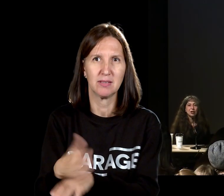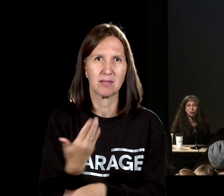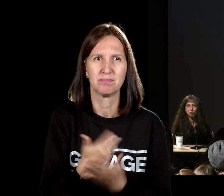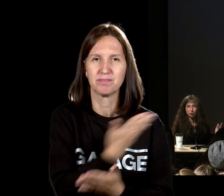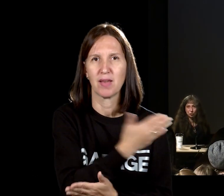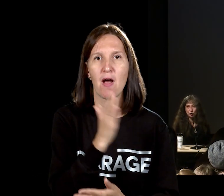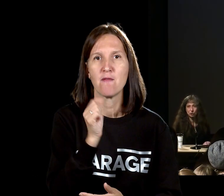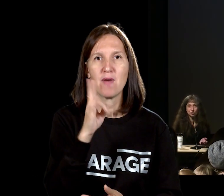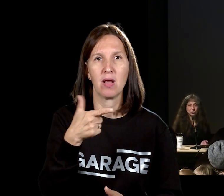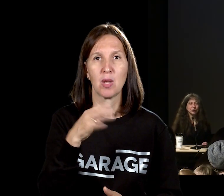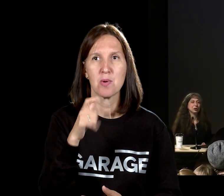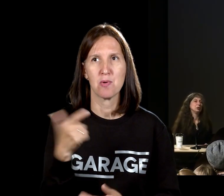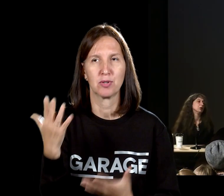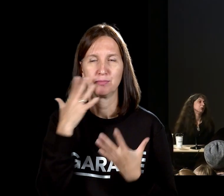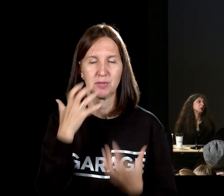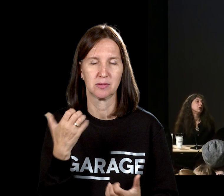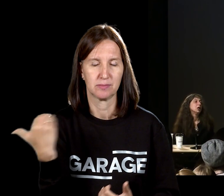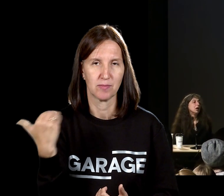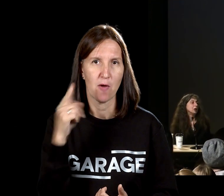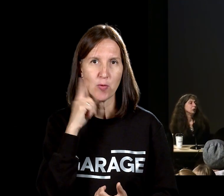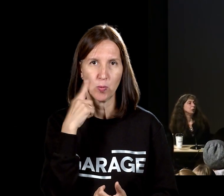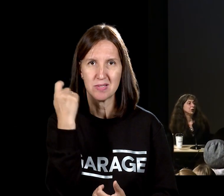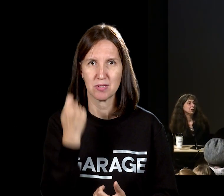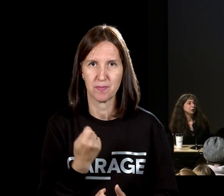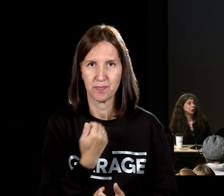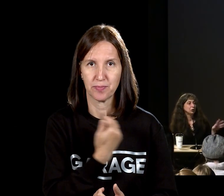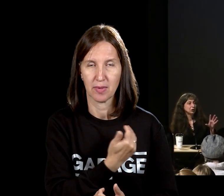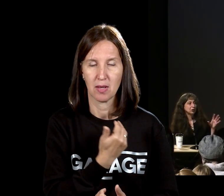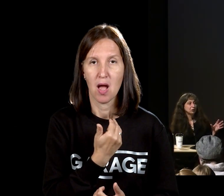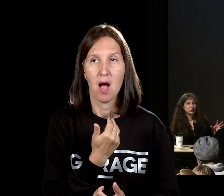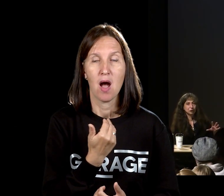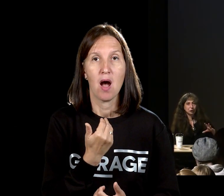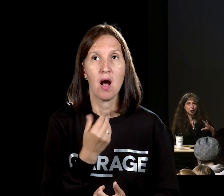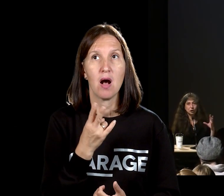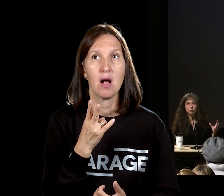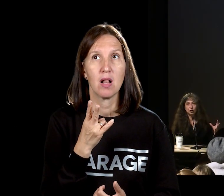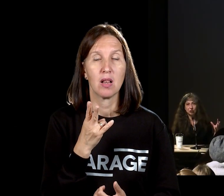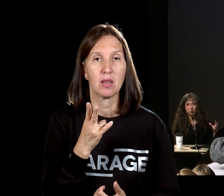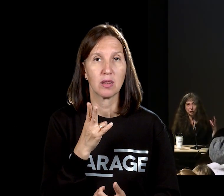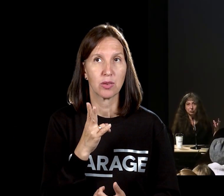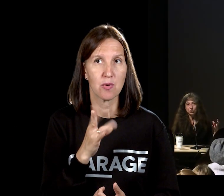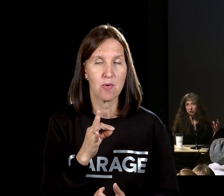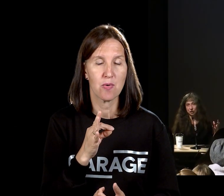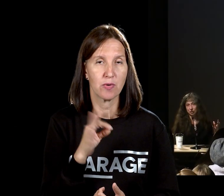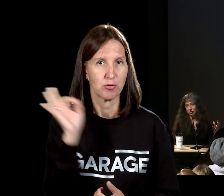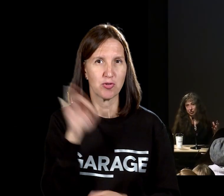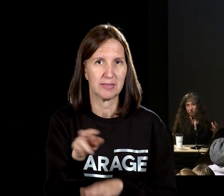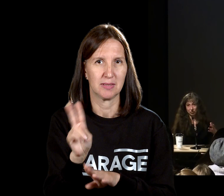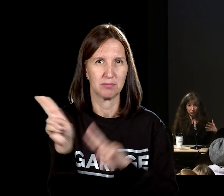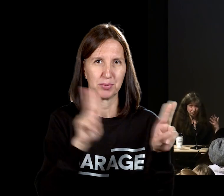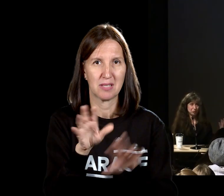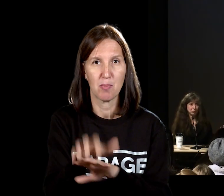из любимых художников юности Хуана Миро. Но при этом все это складывается в такой совершенно апокалиптический